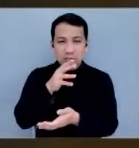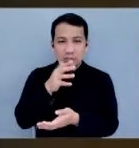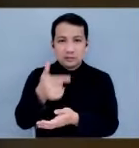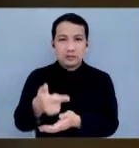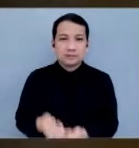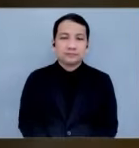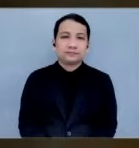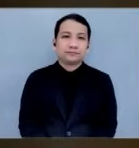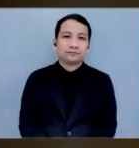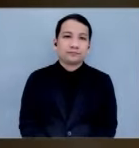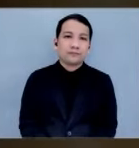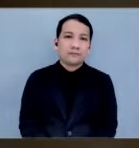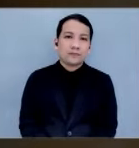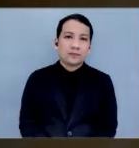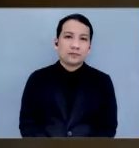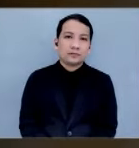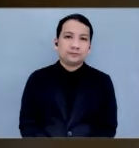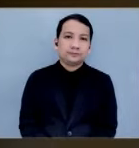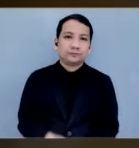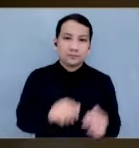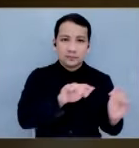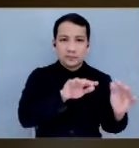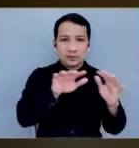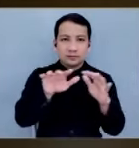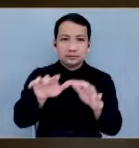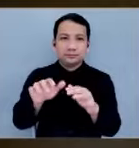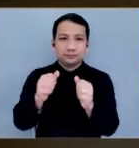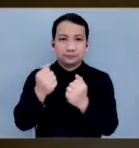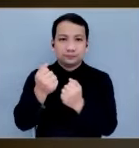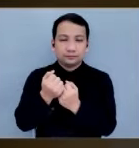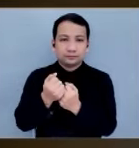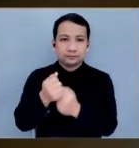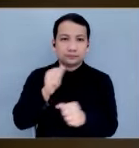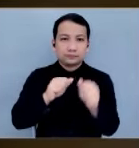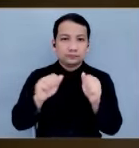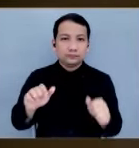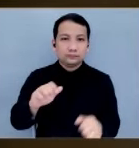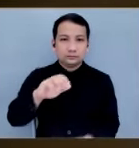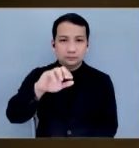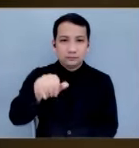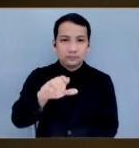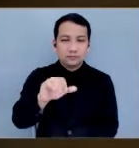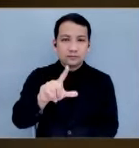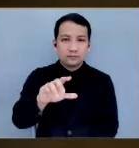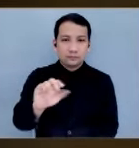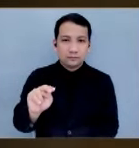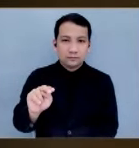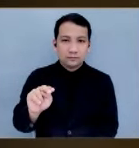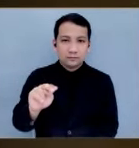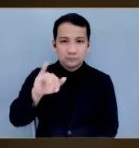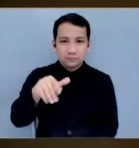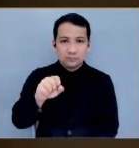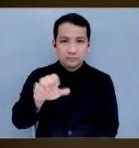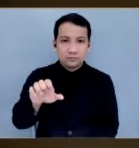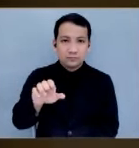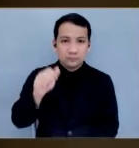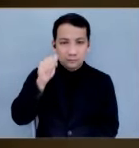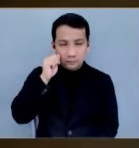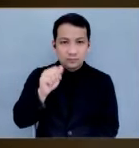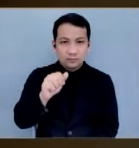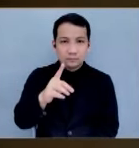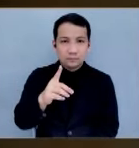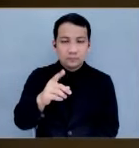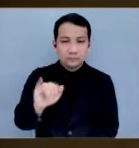Buhos pa rin ang pakikiramay sa pagpanaw ng batikang aktres na si Jacqueline Jose. Ang anak ni Jacqueline na si Andy, idinaan sa isang tula